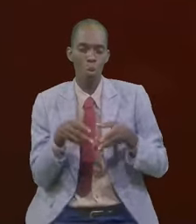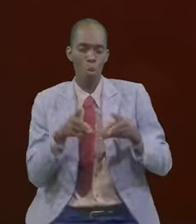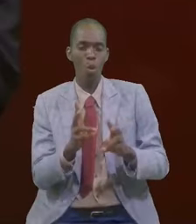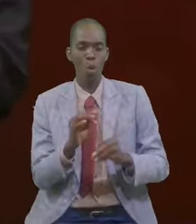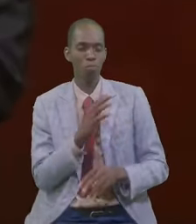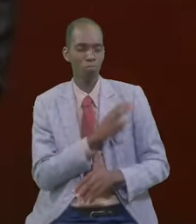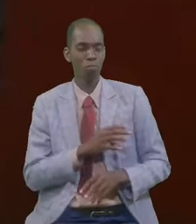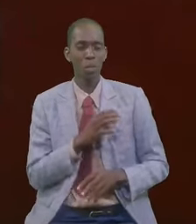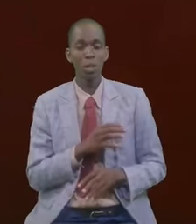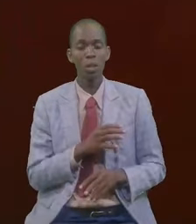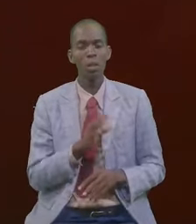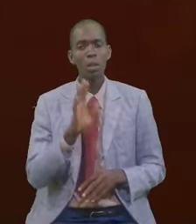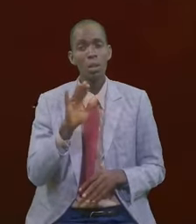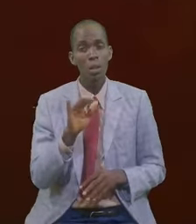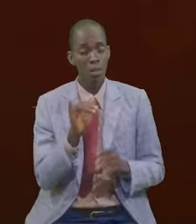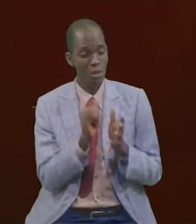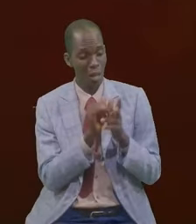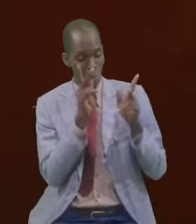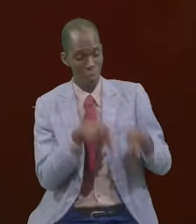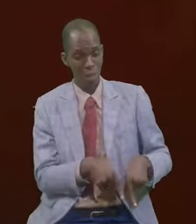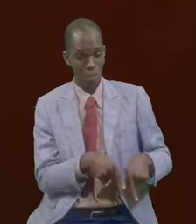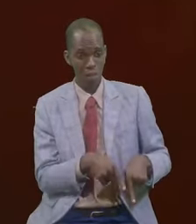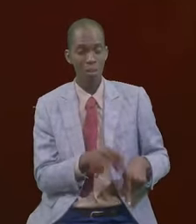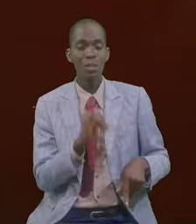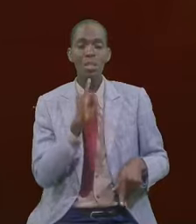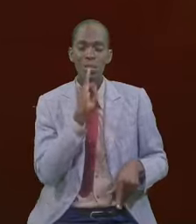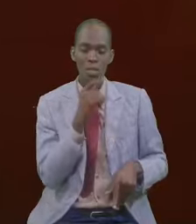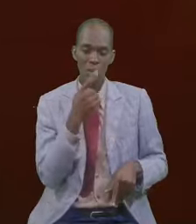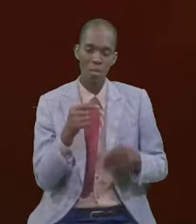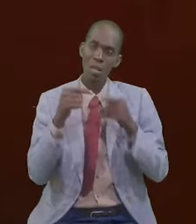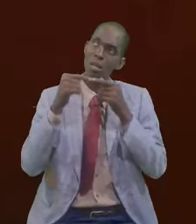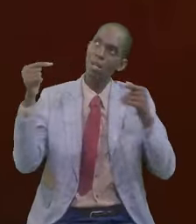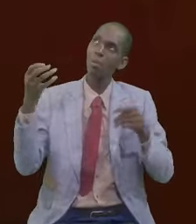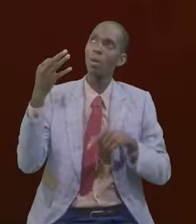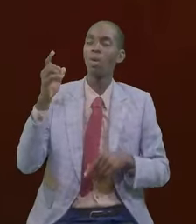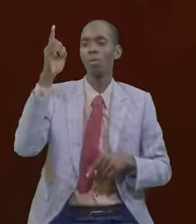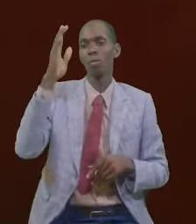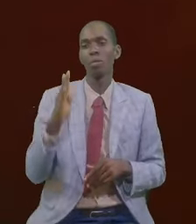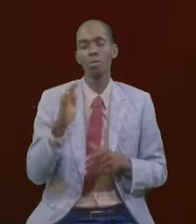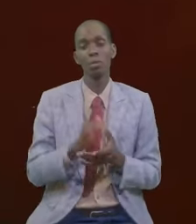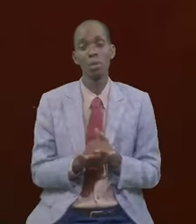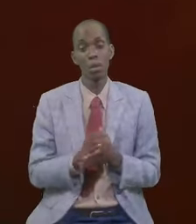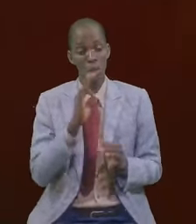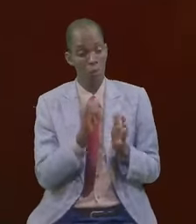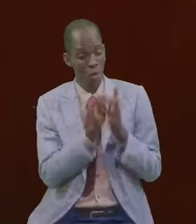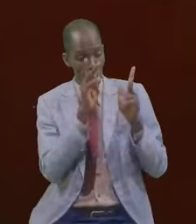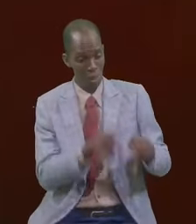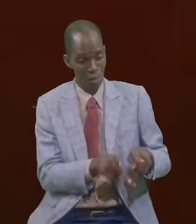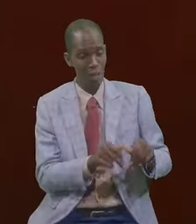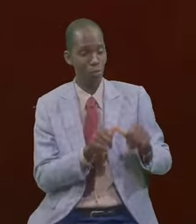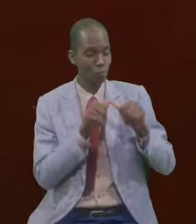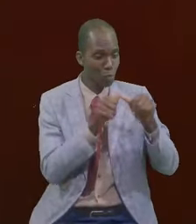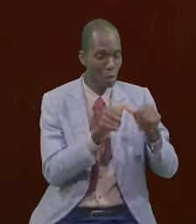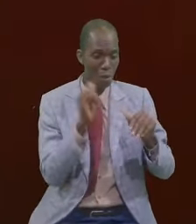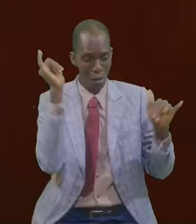vie et que une telle personne est ennemi de Dieu. Si cette personne meurt dans